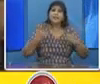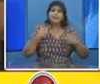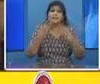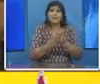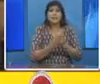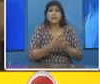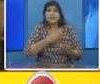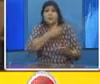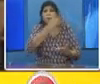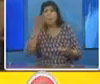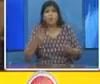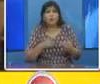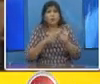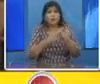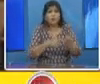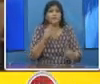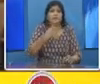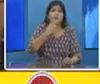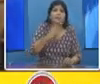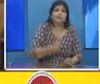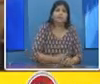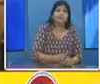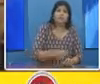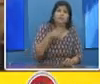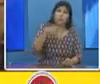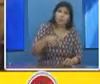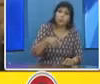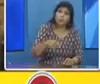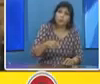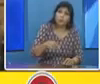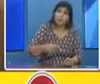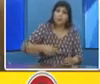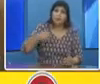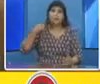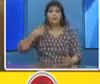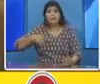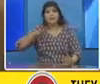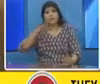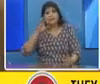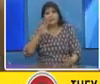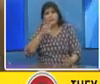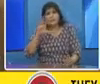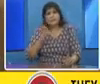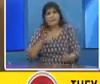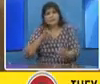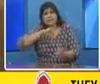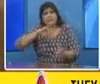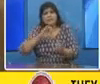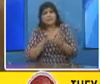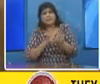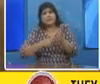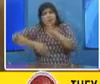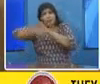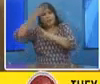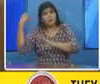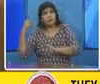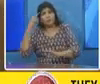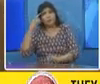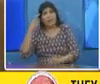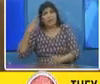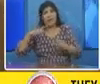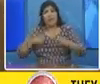सी बात पूछ सकते हैं। उनको भी 40-50 साल 60 साल पुरानी वाली जिंदगी में